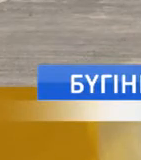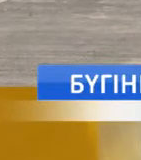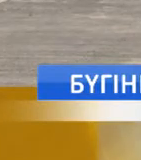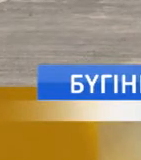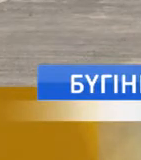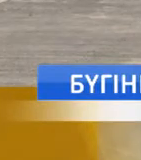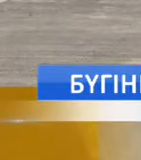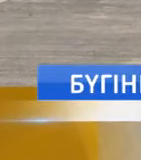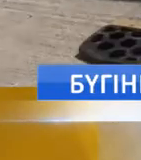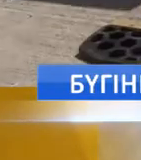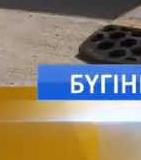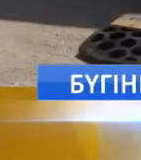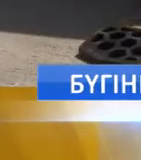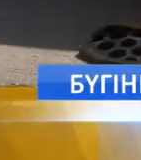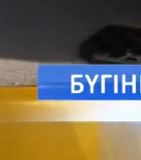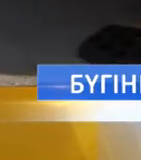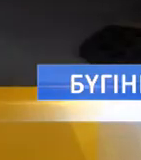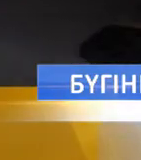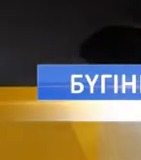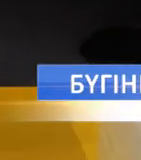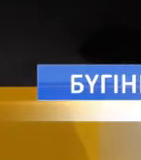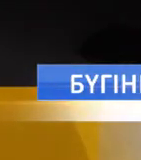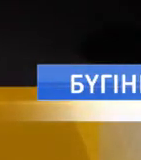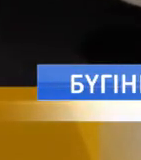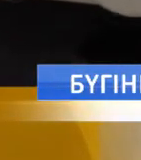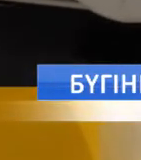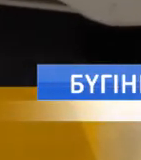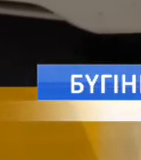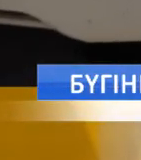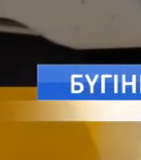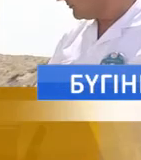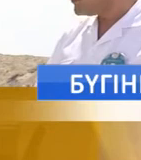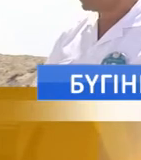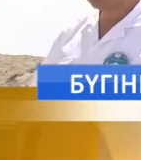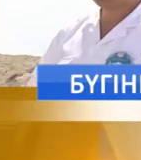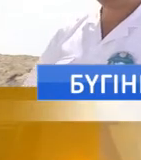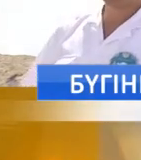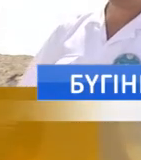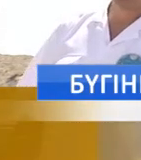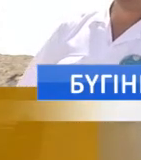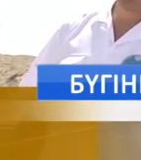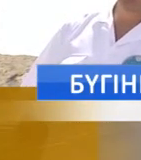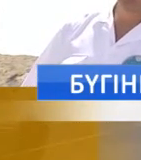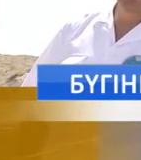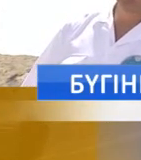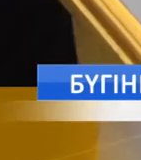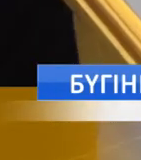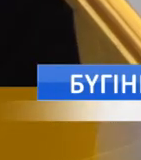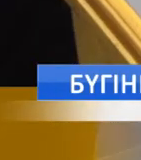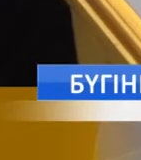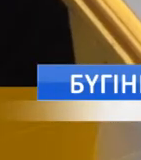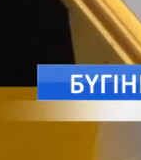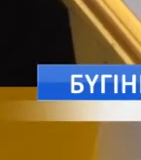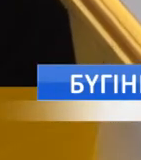Жемқорлықтың алдын алуда электронды қызмет көрсетудің тиімді тұстары көп. Республикалық арнайы мониторингтік топ Қорғас Шығыс қақпасы арнайы экономикалық